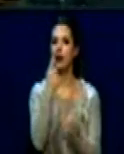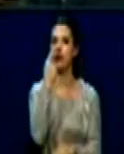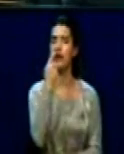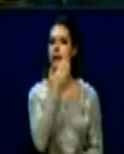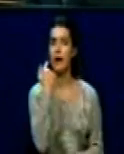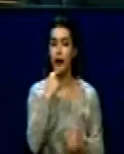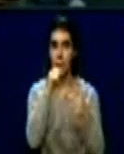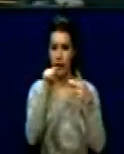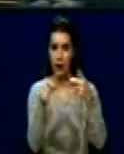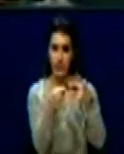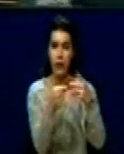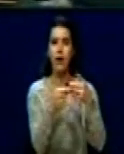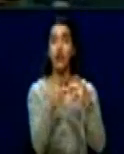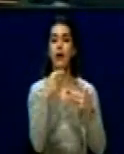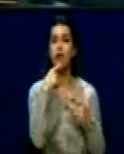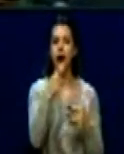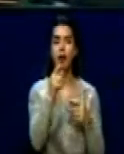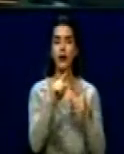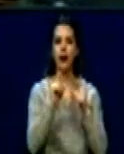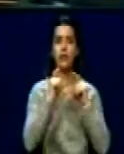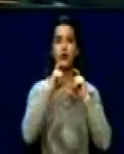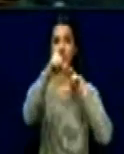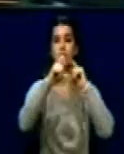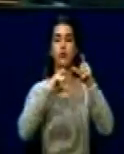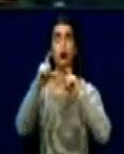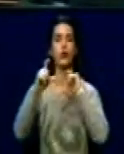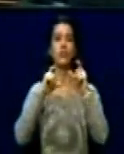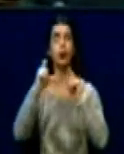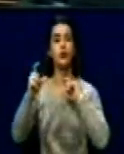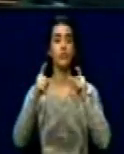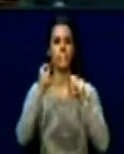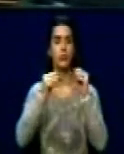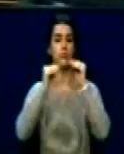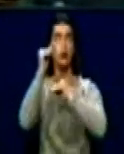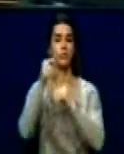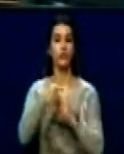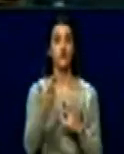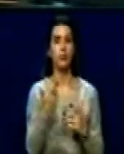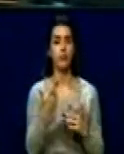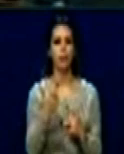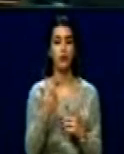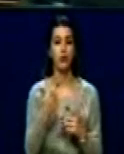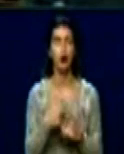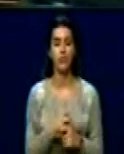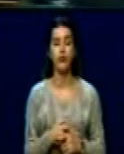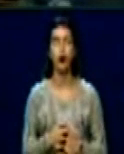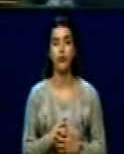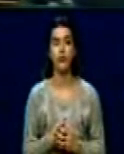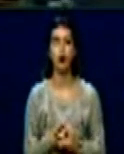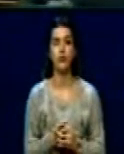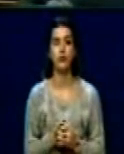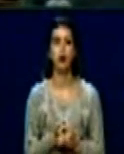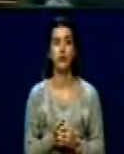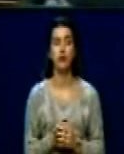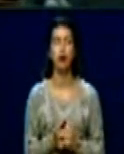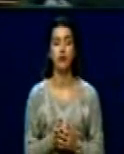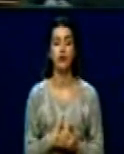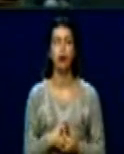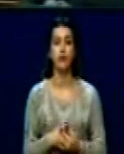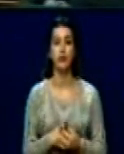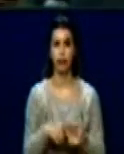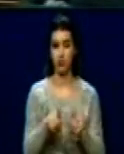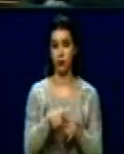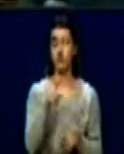9, e që është rritja e borxhit si përqindje e bruto prodhimit vendor. Pra në numër pas